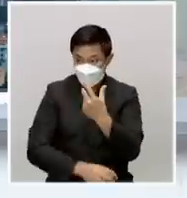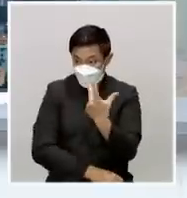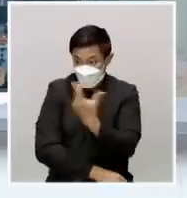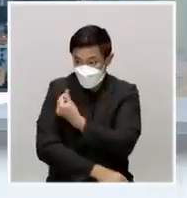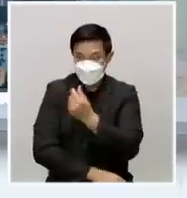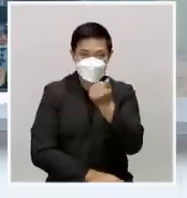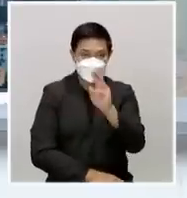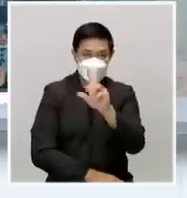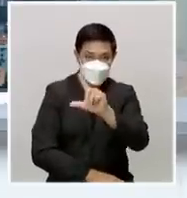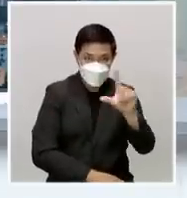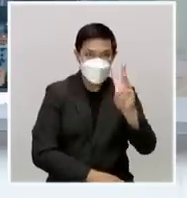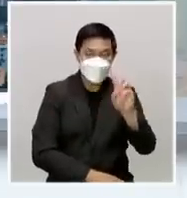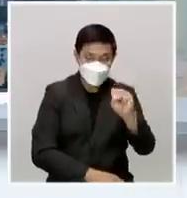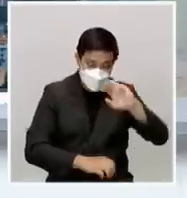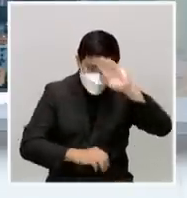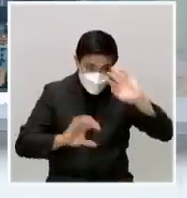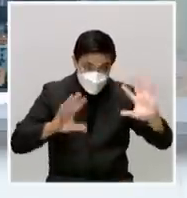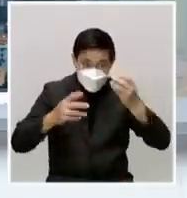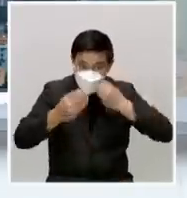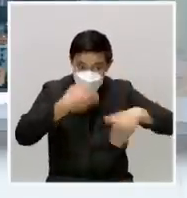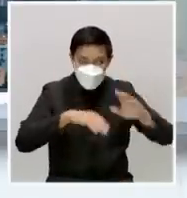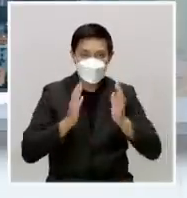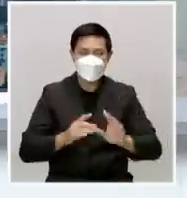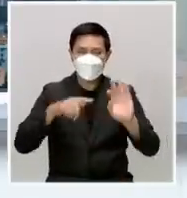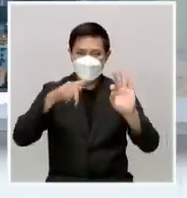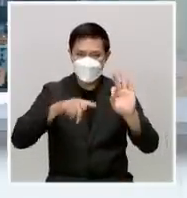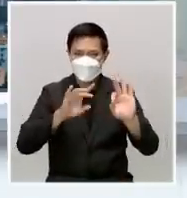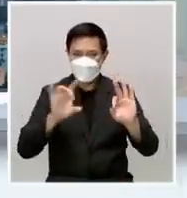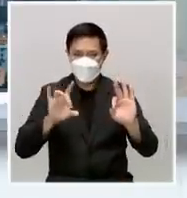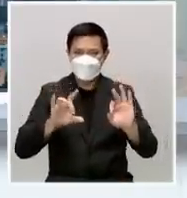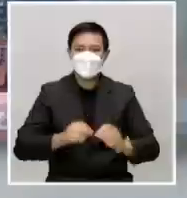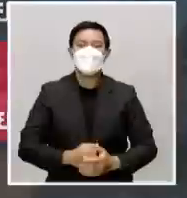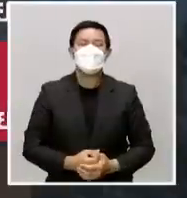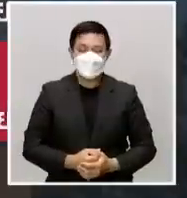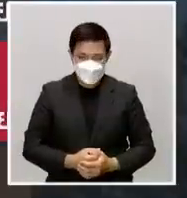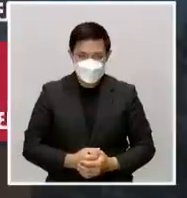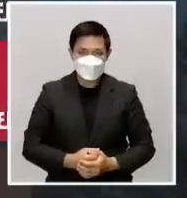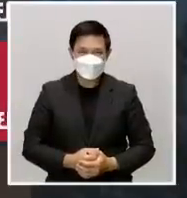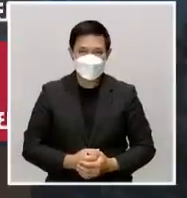ด้วยกันแล้วก็มีผู้ป่วยหายเพิ่มมากขึ้น 9,800 รายครับ